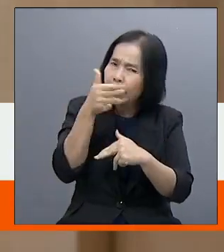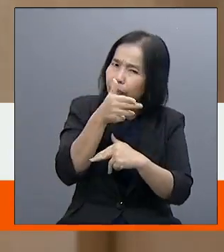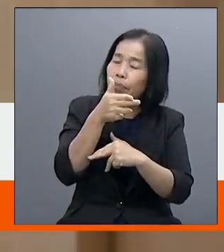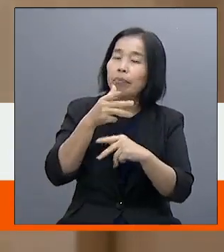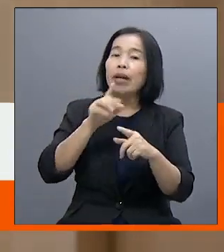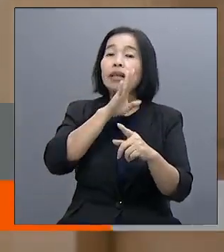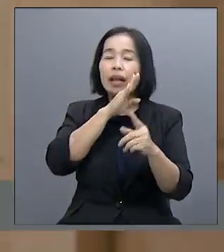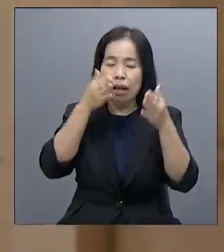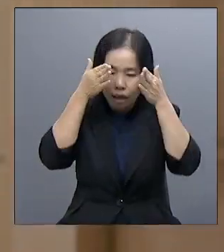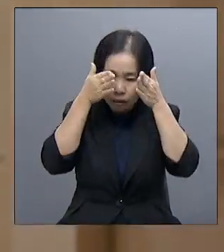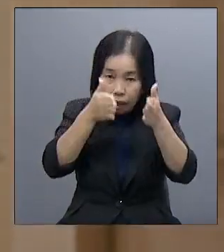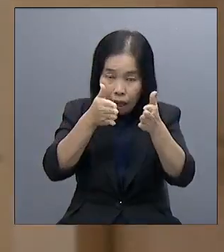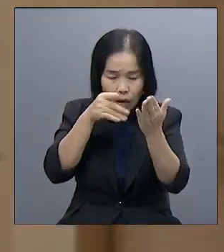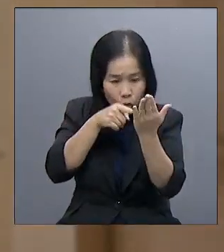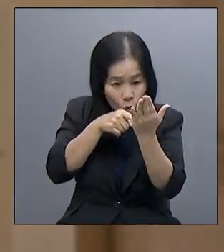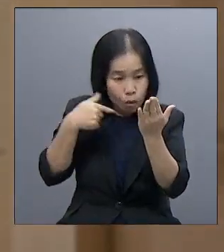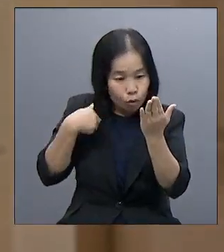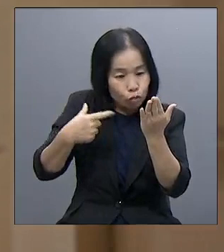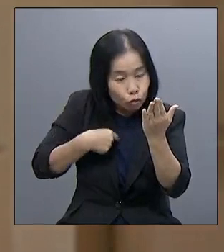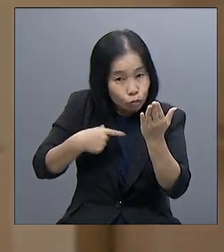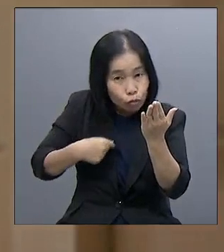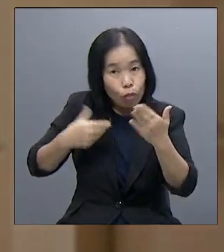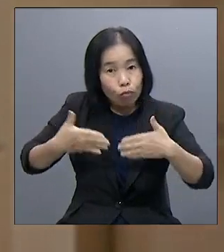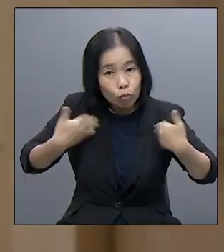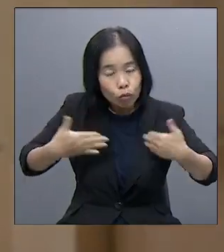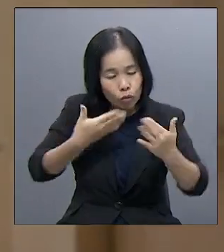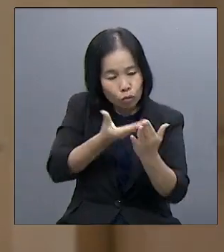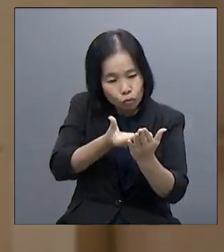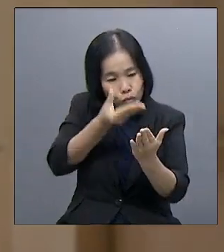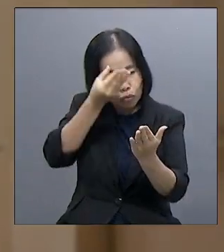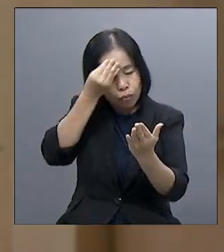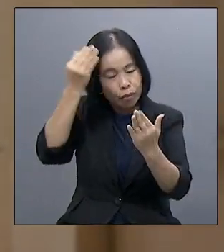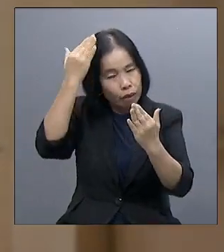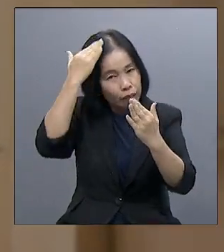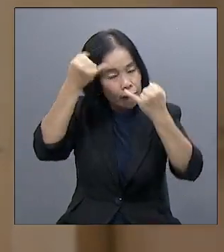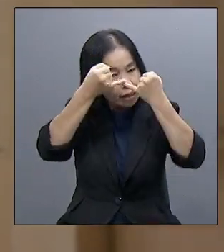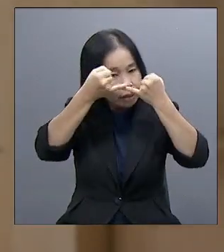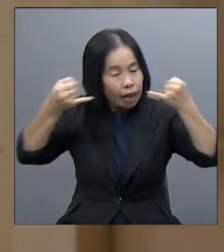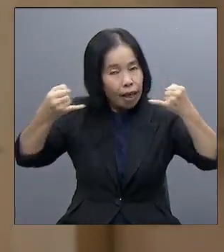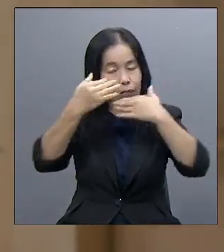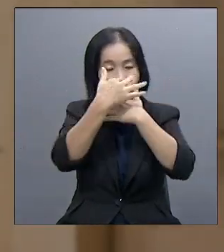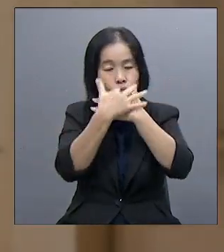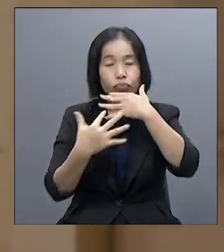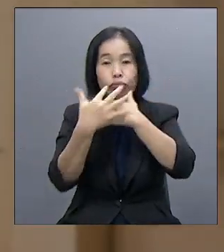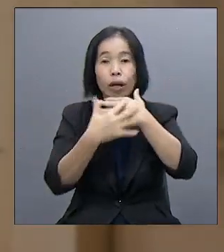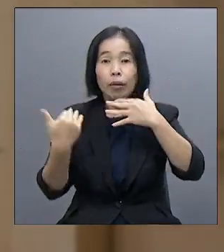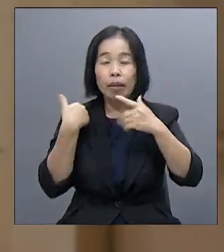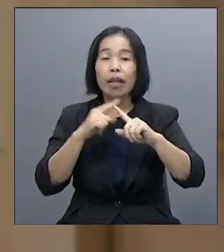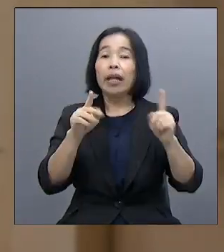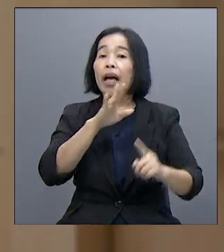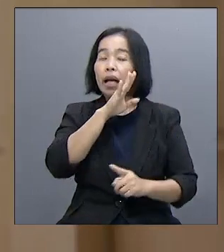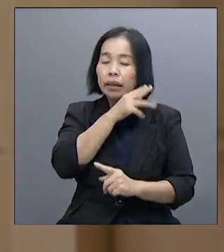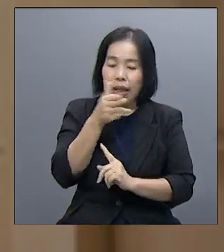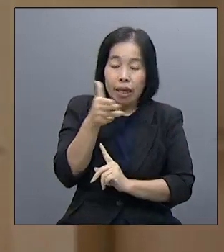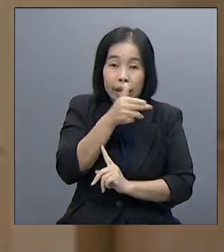รแล้วเขารู้สึกว่าสนุกหรือเขาชอบมันก็จะมีการหลั่งสารเคมีตัวนี้เกิดขึ้นทีนี้การดูคลิปกลุ่มที่เป็นคลิปสั้นมันจะทำให้อ